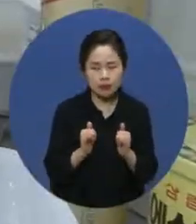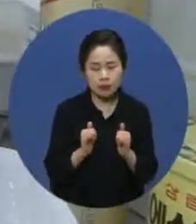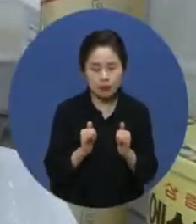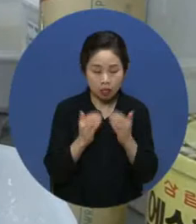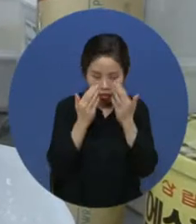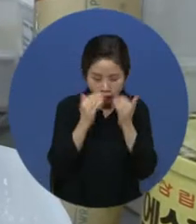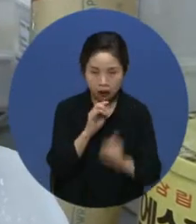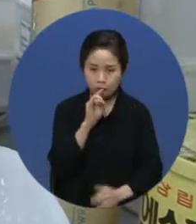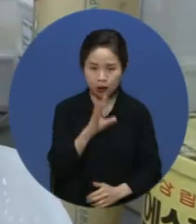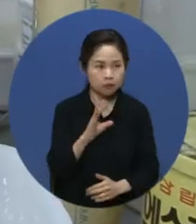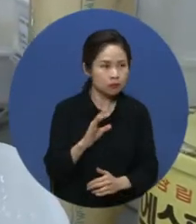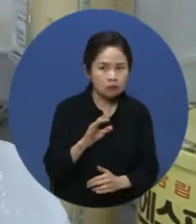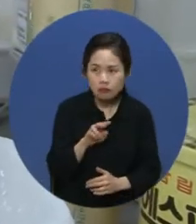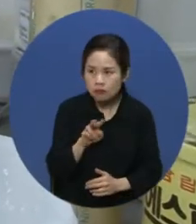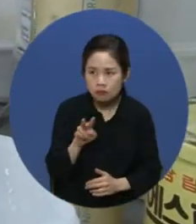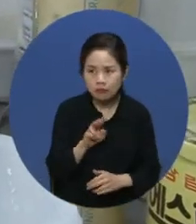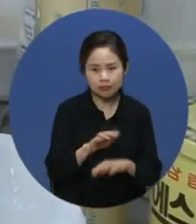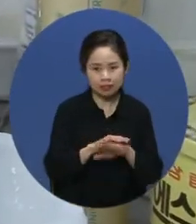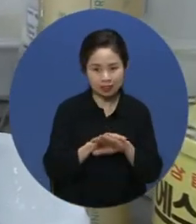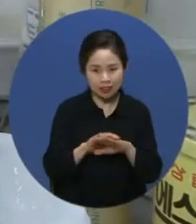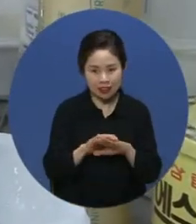없는데요.